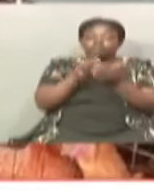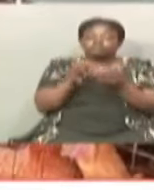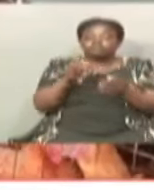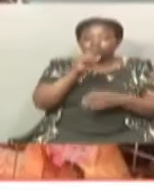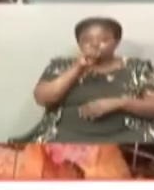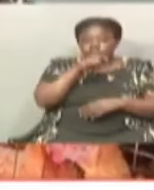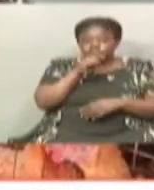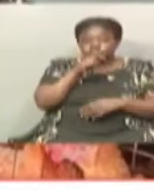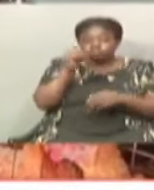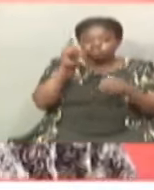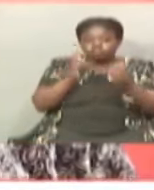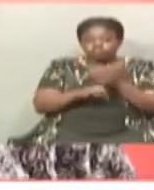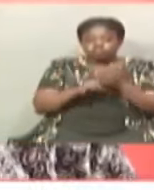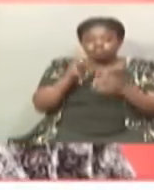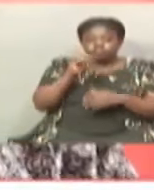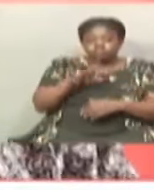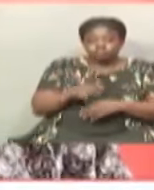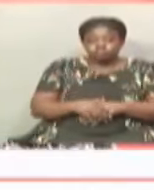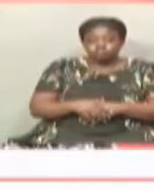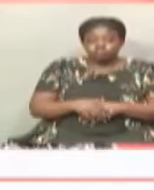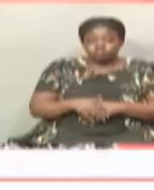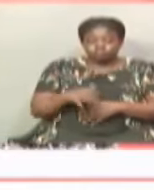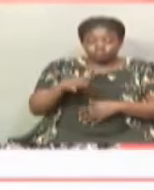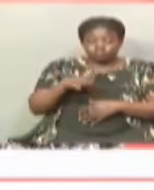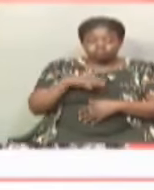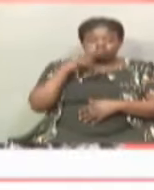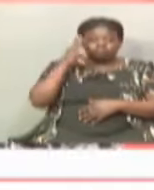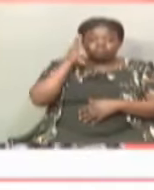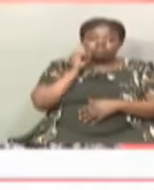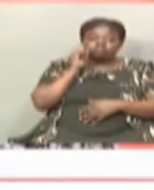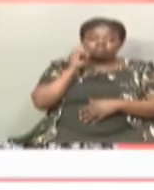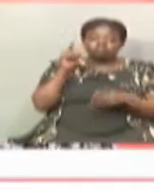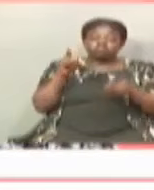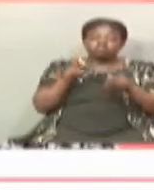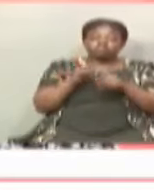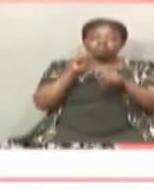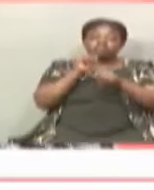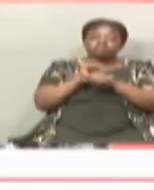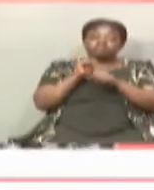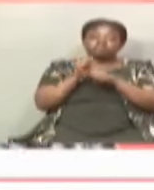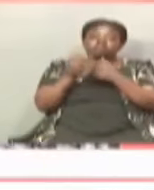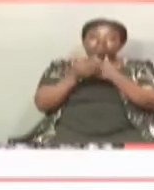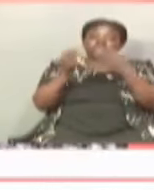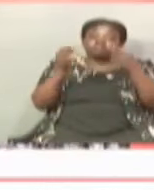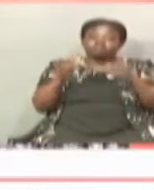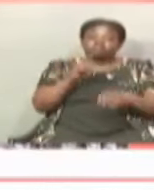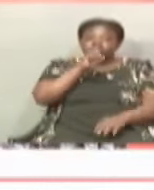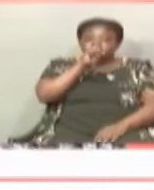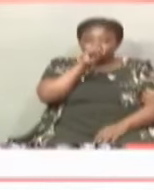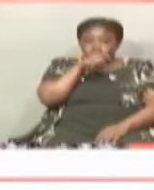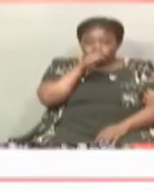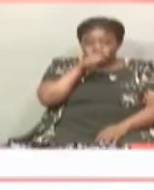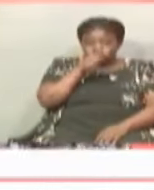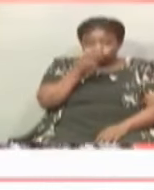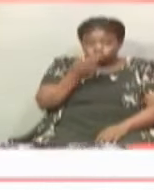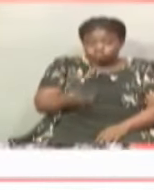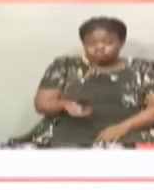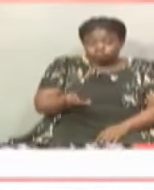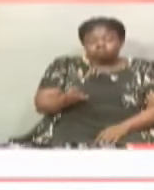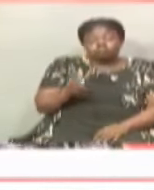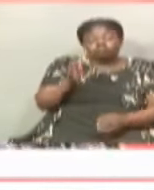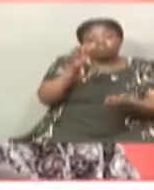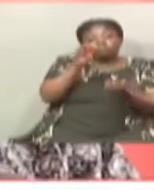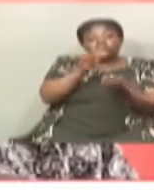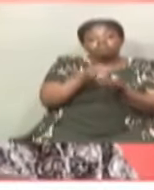n'ofunamu. Okumanya kwange n'okukola na buli kimu nkoko. Nolwekyo gwe omulunzi